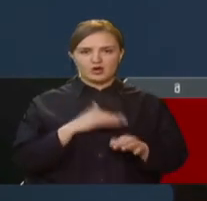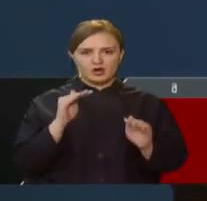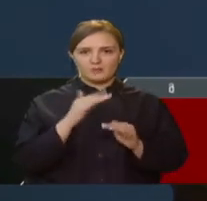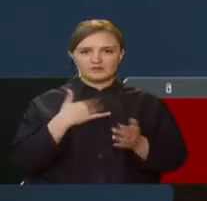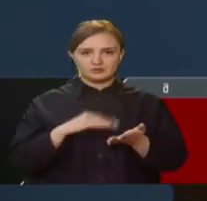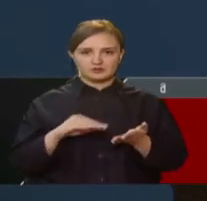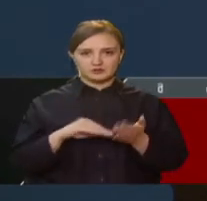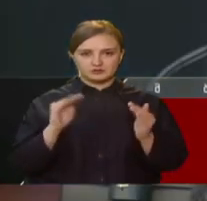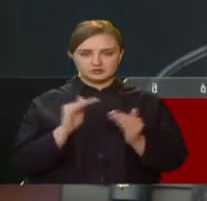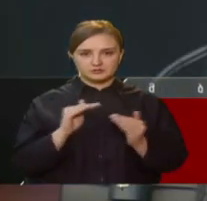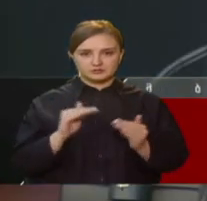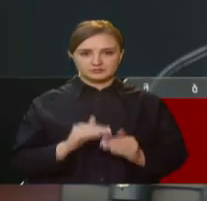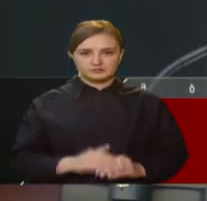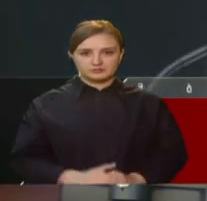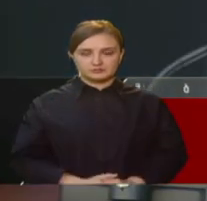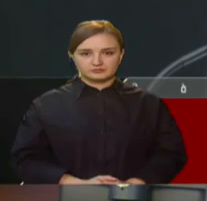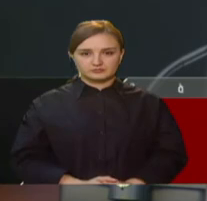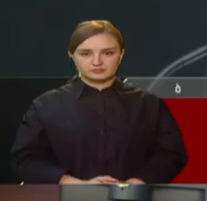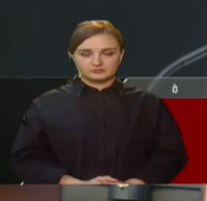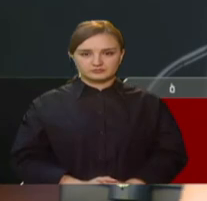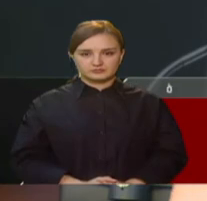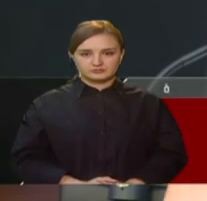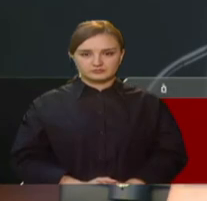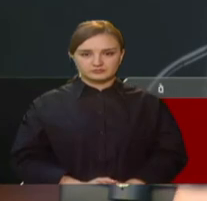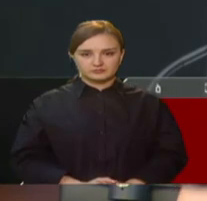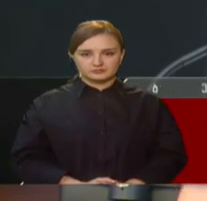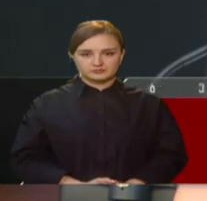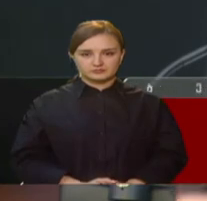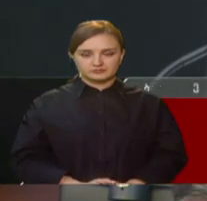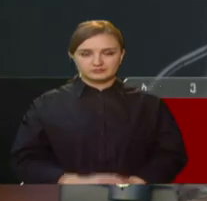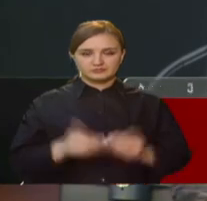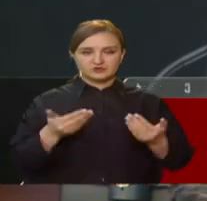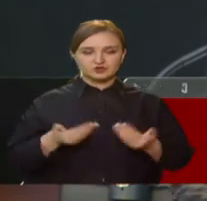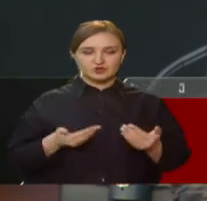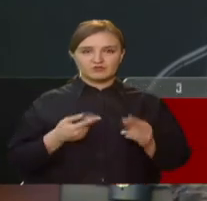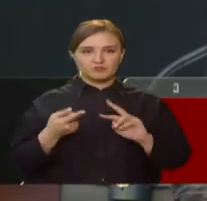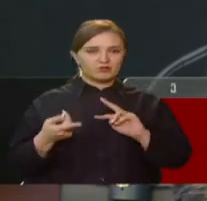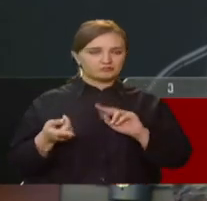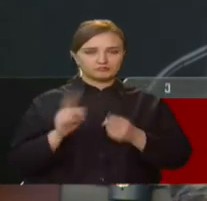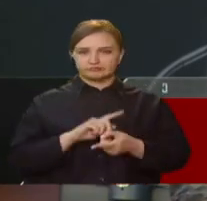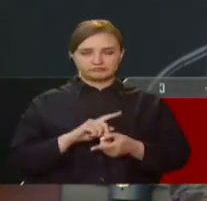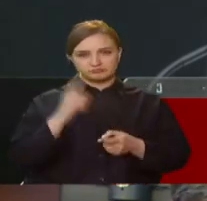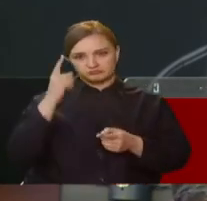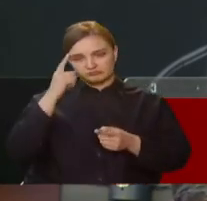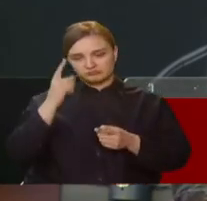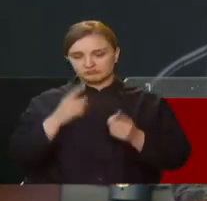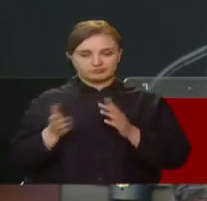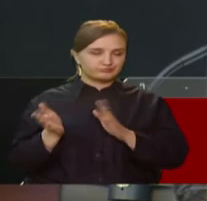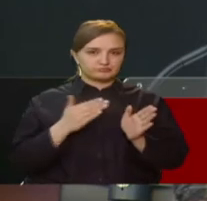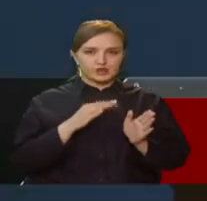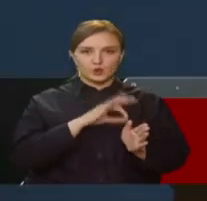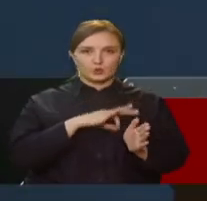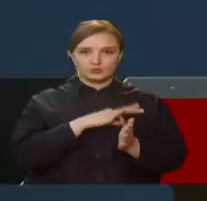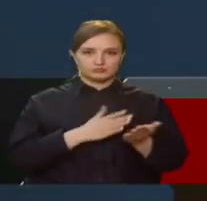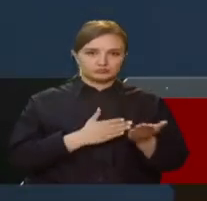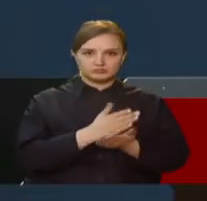բաս Չեգիցուլի աձալի են ռատիկալ ուրատ, դկենից խորեպիս գզատա, յուրի դյուլձ է չագի բարեպի է, դրանկանա